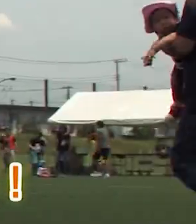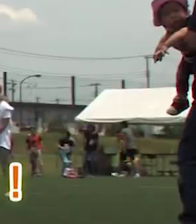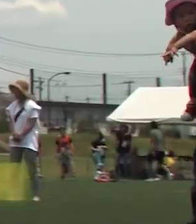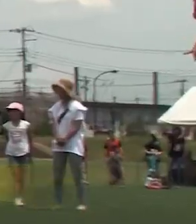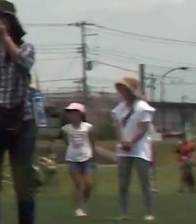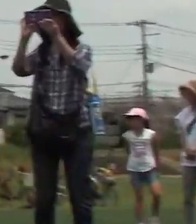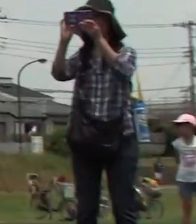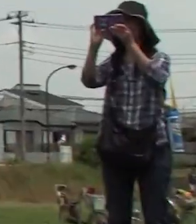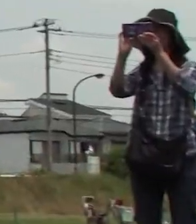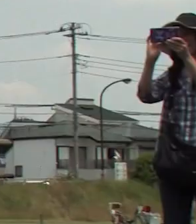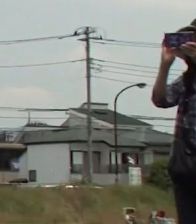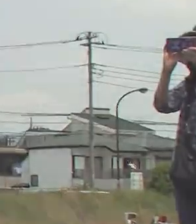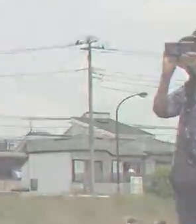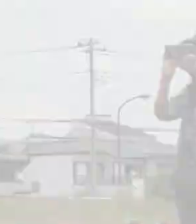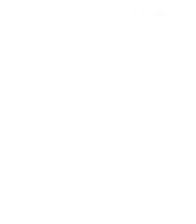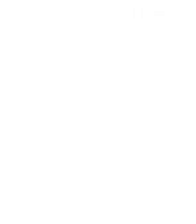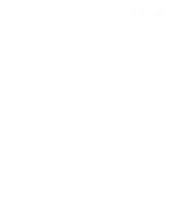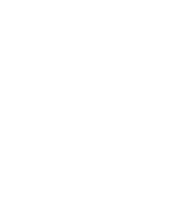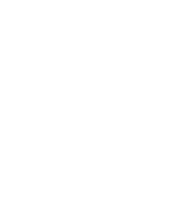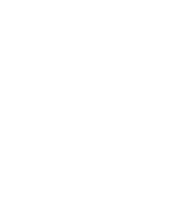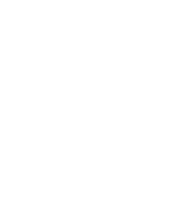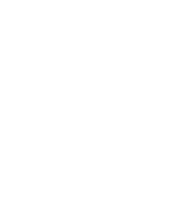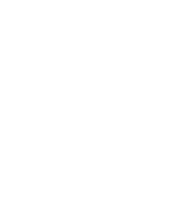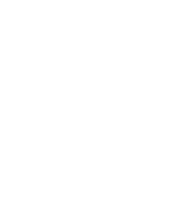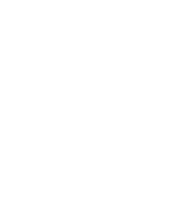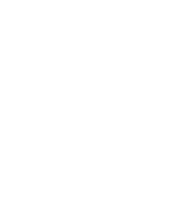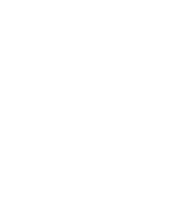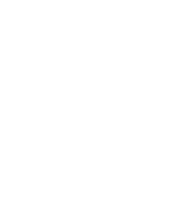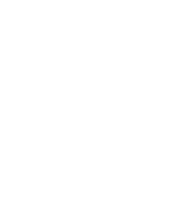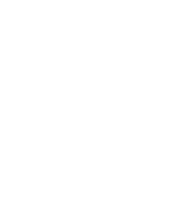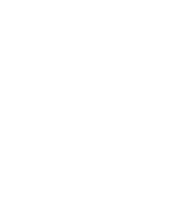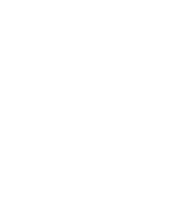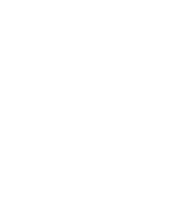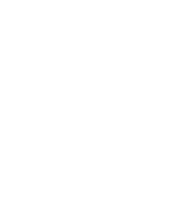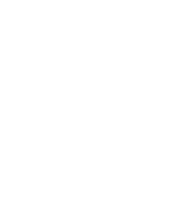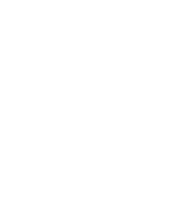る。ラグビーの力を府中の力に。